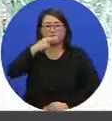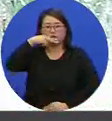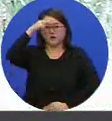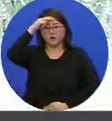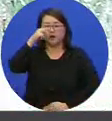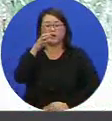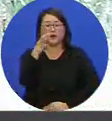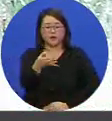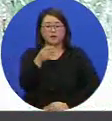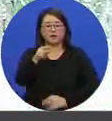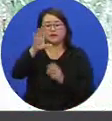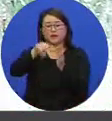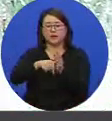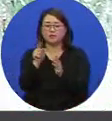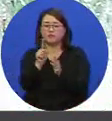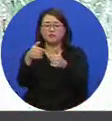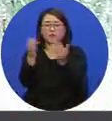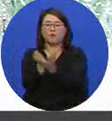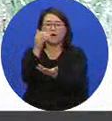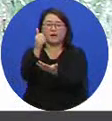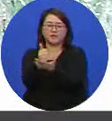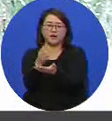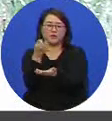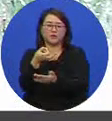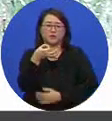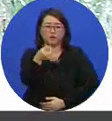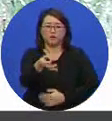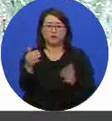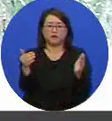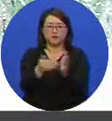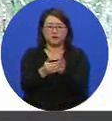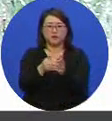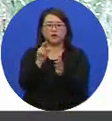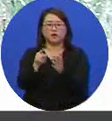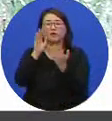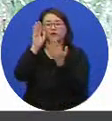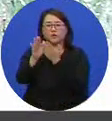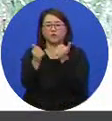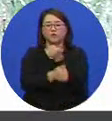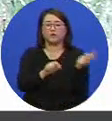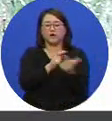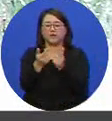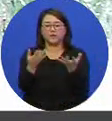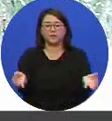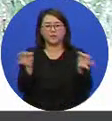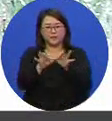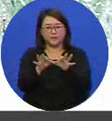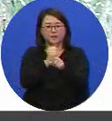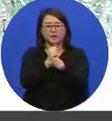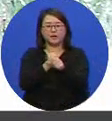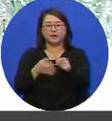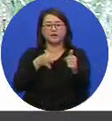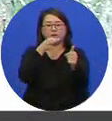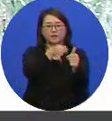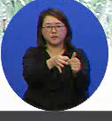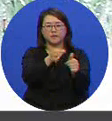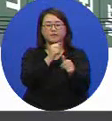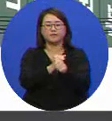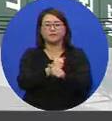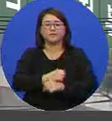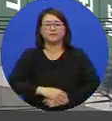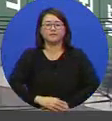뭐 과장이 계산을 했고요. 의원들이 공동부담 이렇게 하는 걸로 사후 정리를